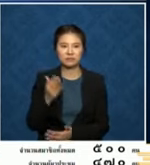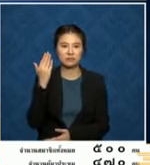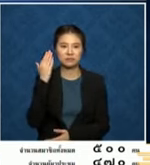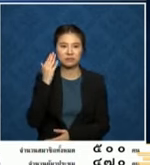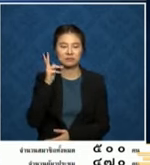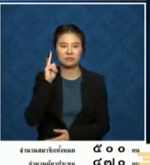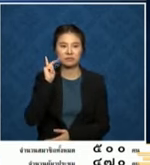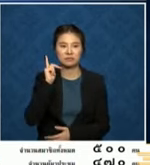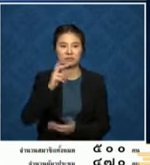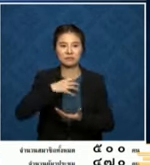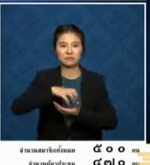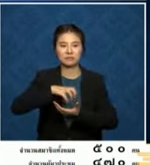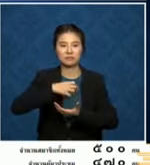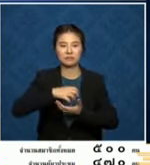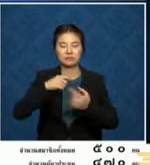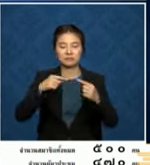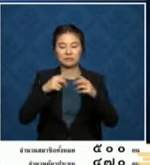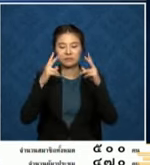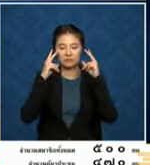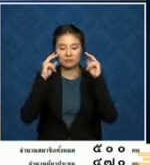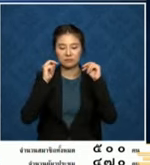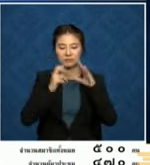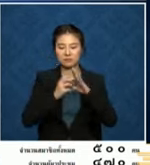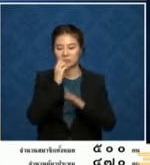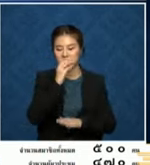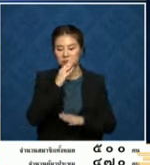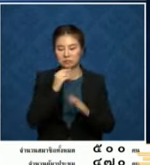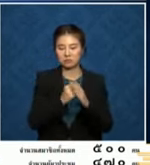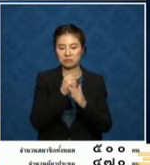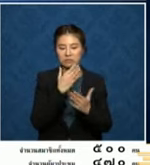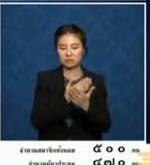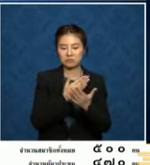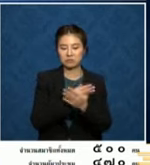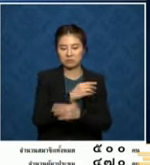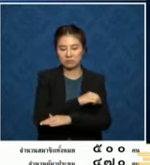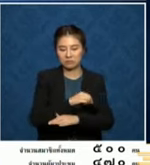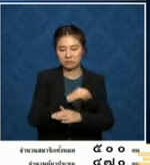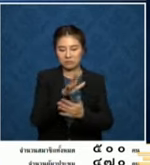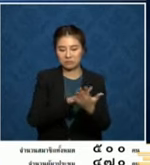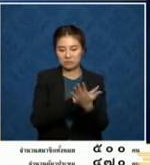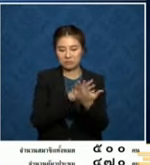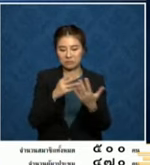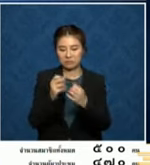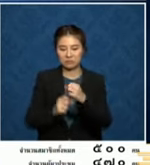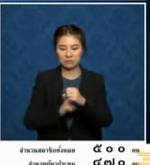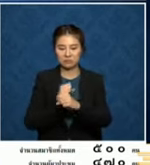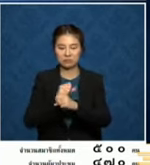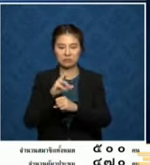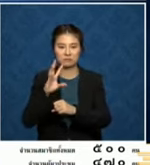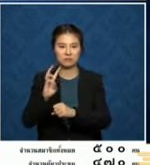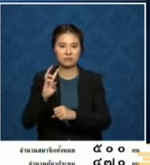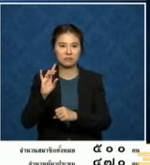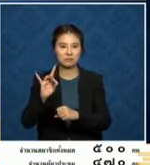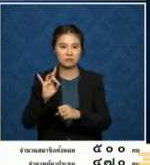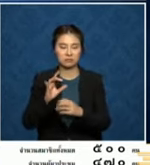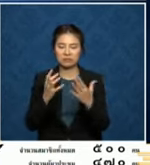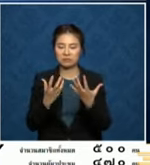ว่านายกนี่เสนอบอกให้ทำงบ68นะครับเอารายจ่ายที่ไม่จำเป็น